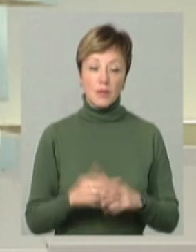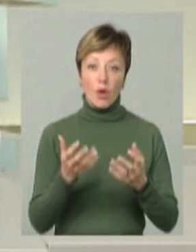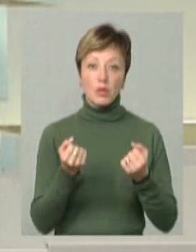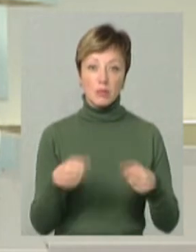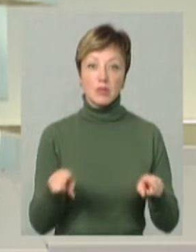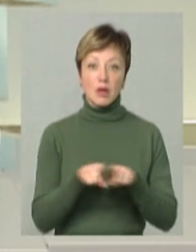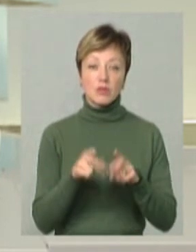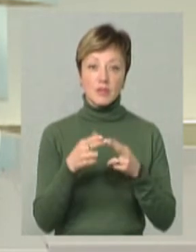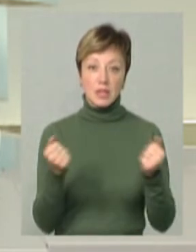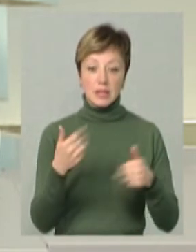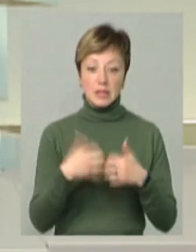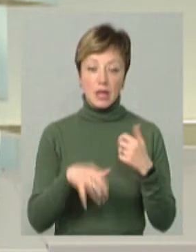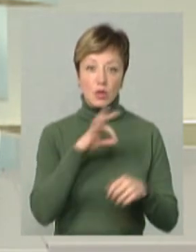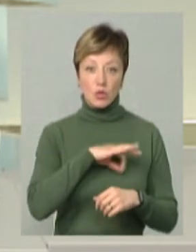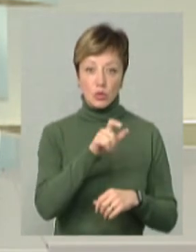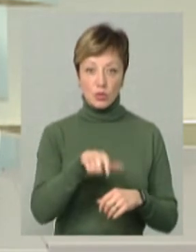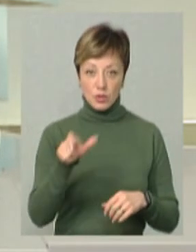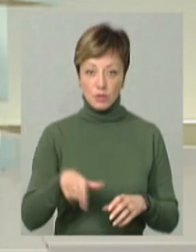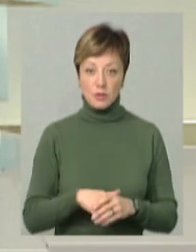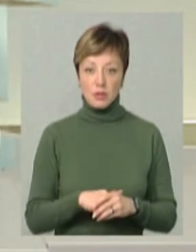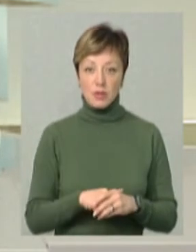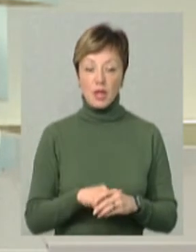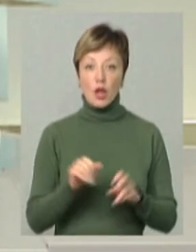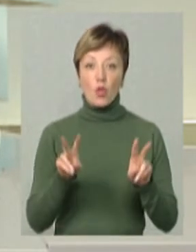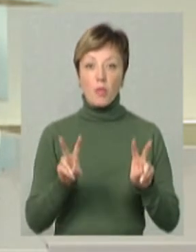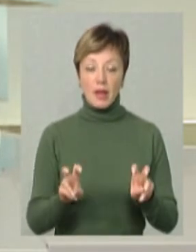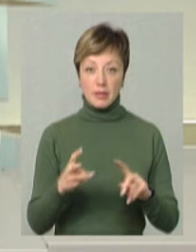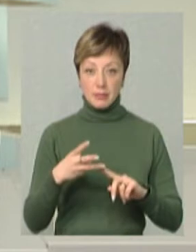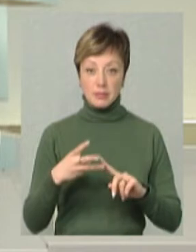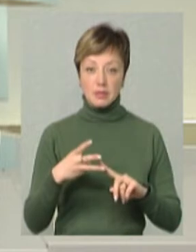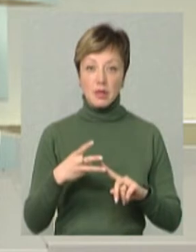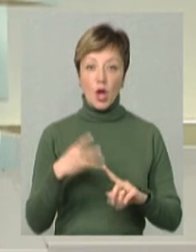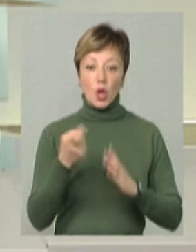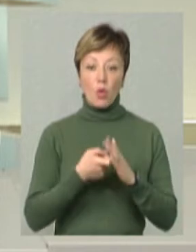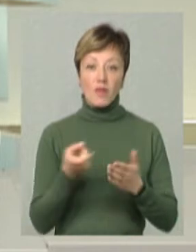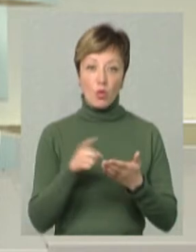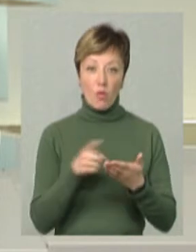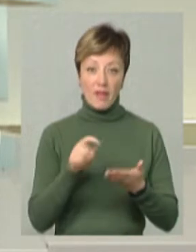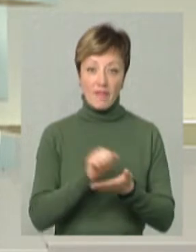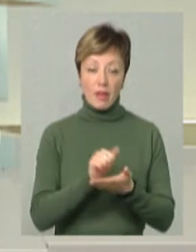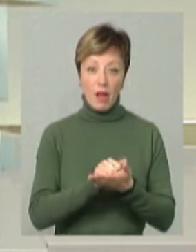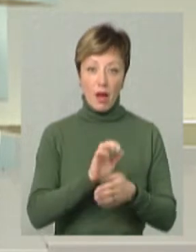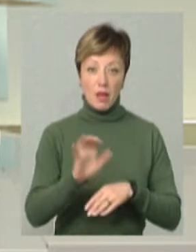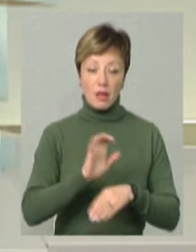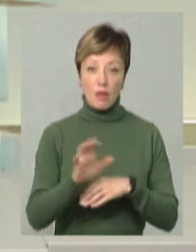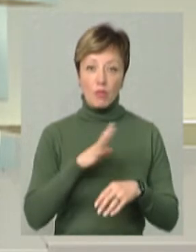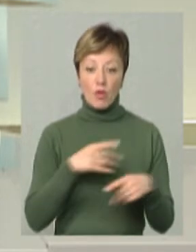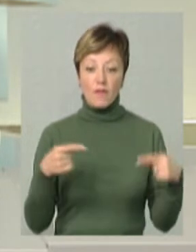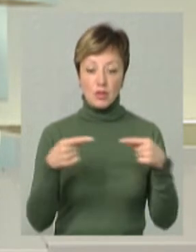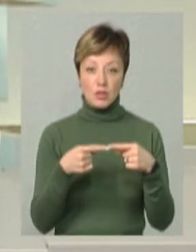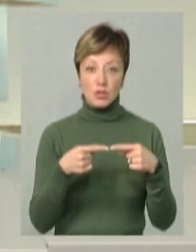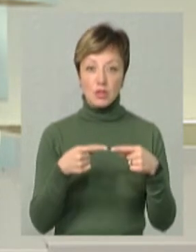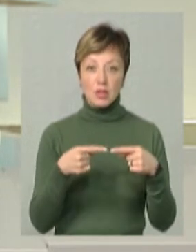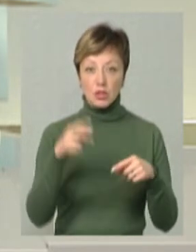отримала також визнання серед користувачів. І у номінації «Довідкові видання» було